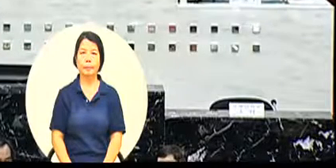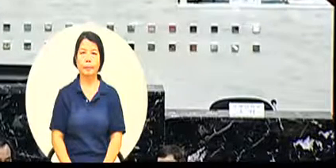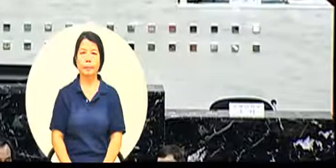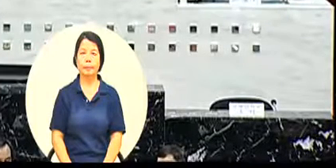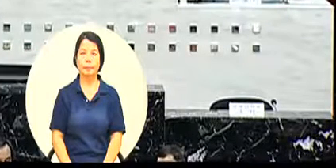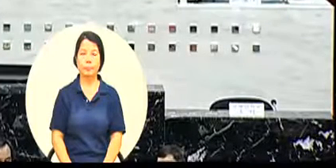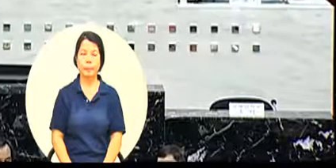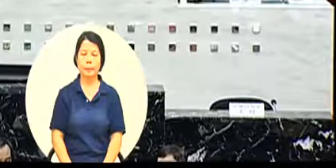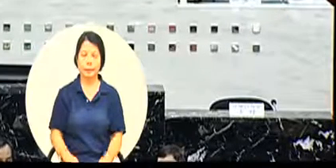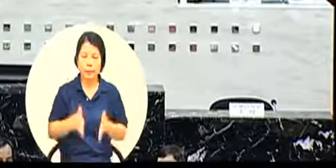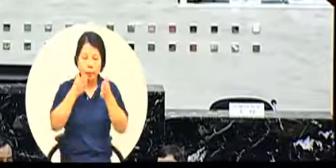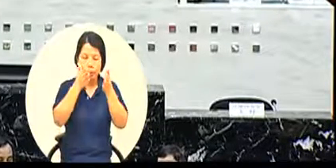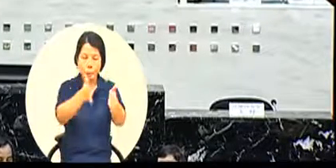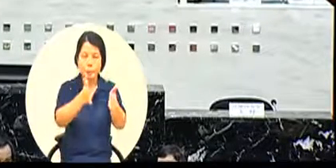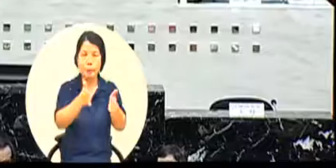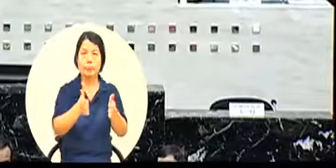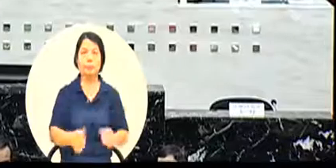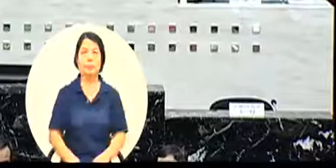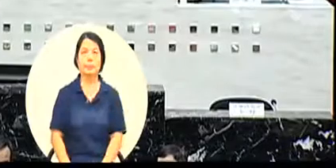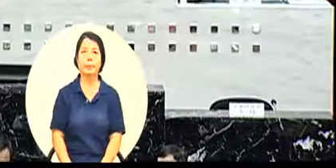针对。